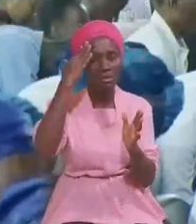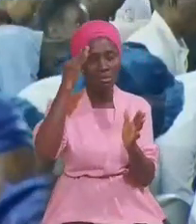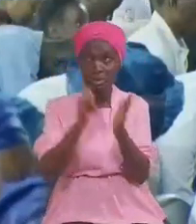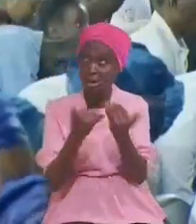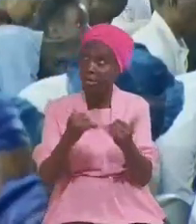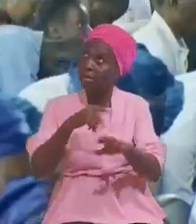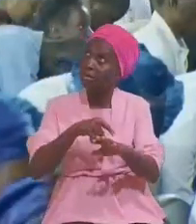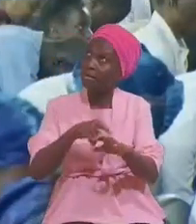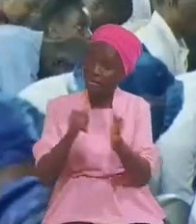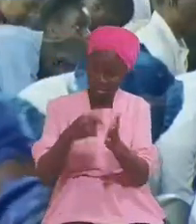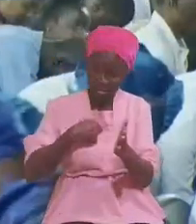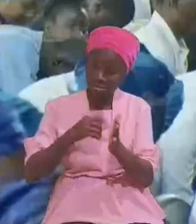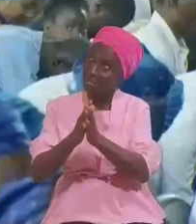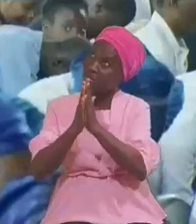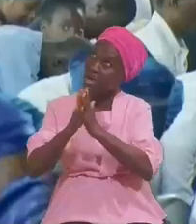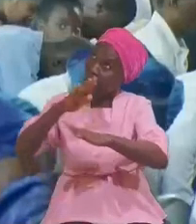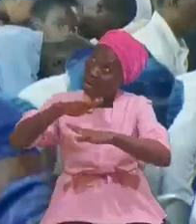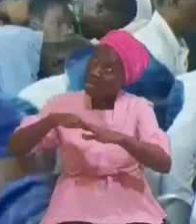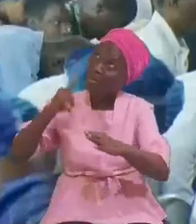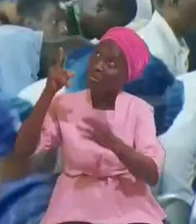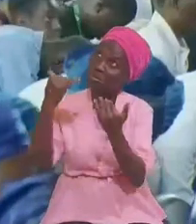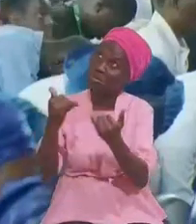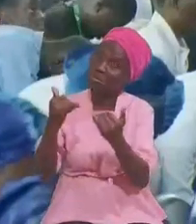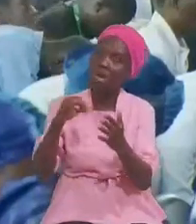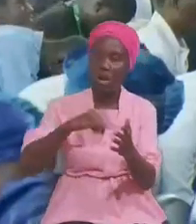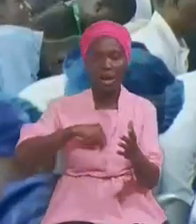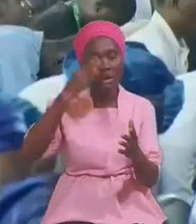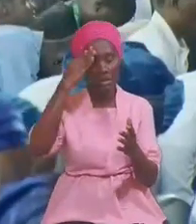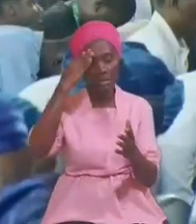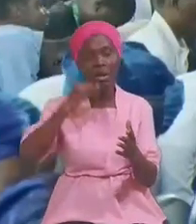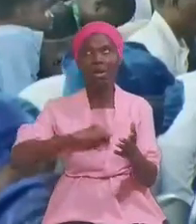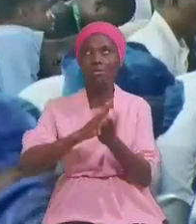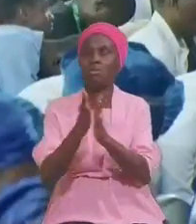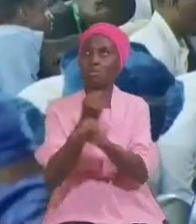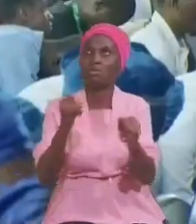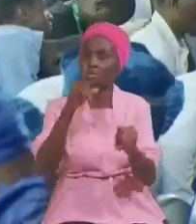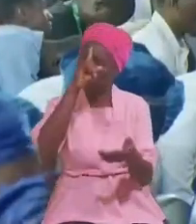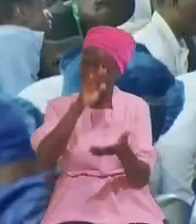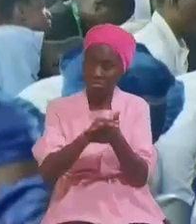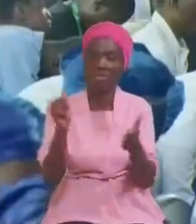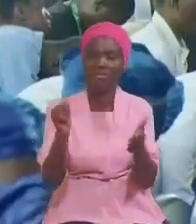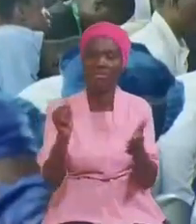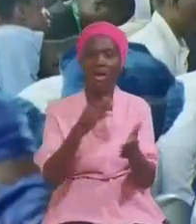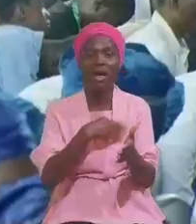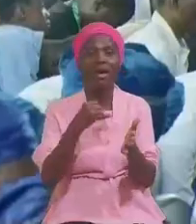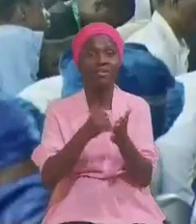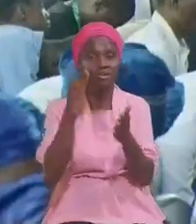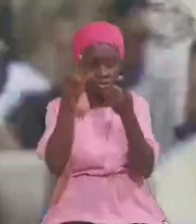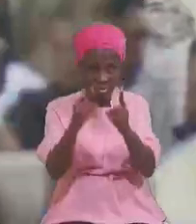je sais qu'à ce temps que je t'invoque, je serai sauvé. Et cela va s'accomplir